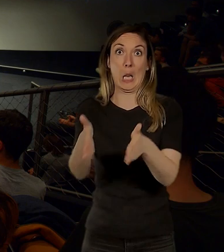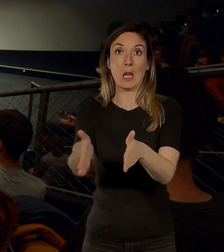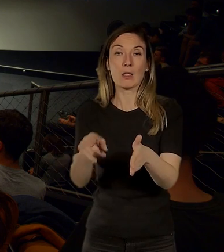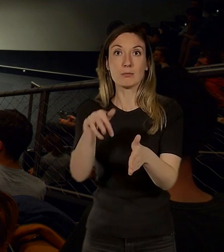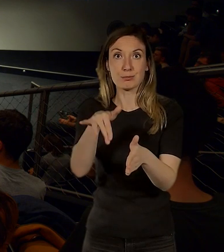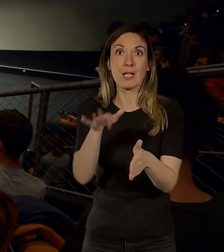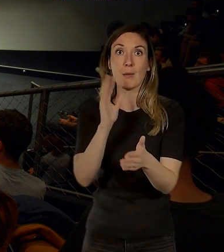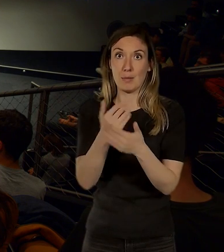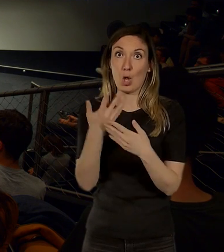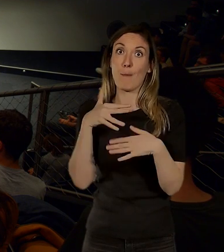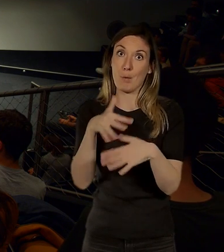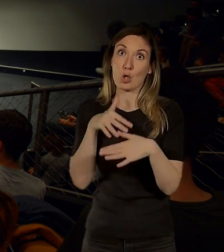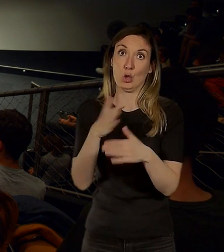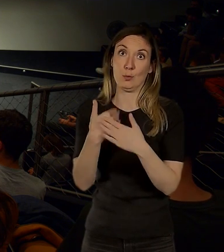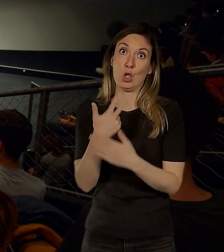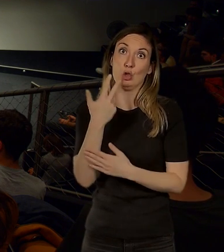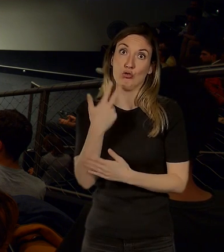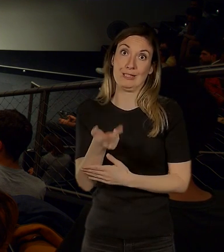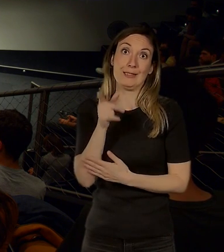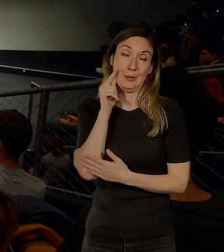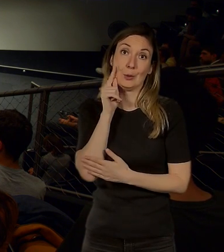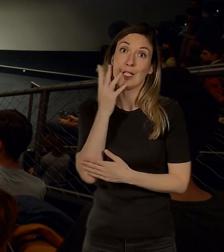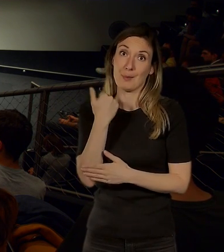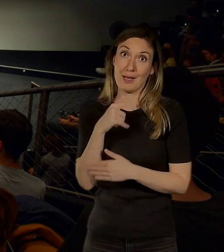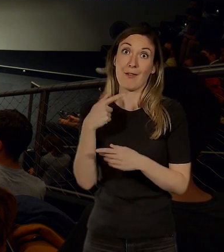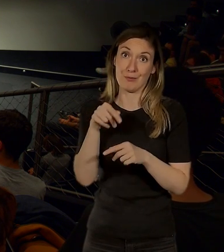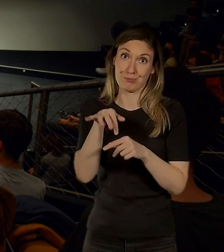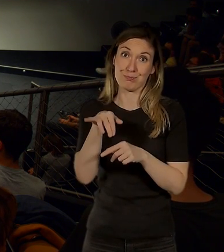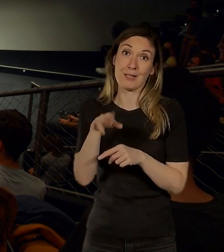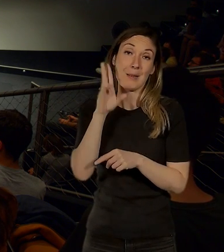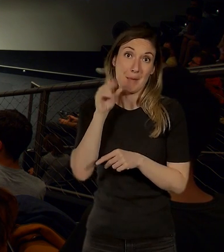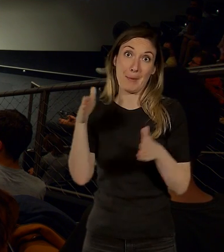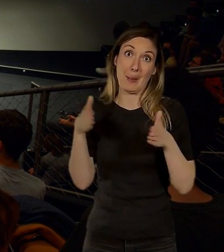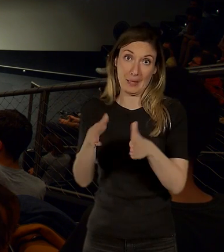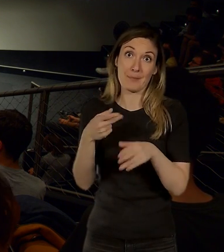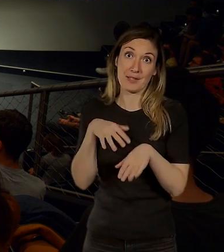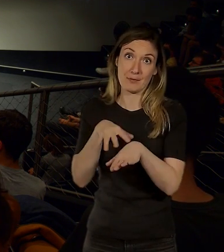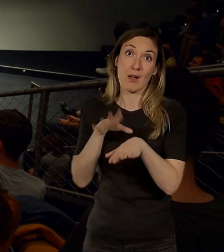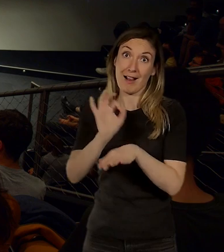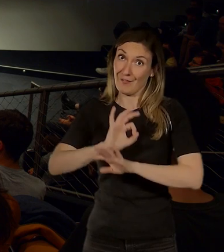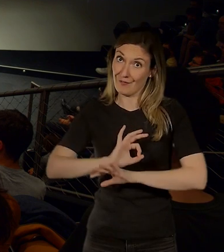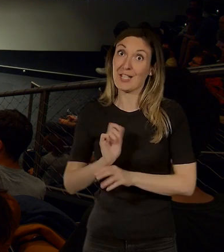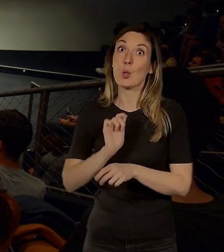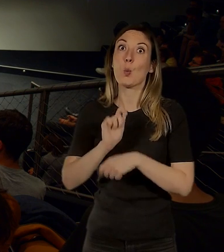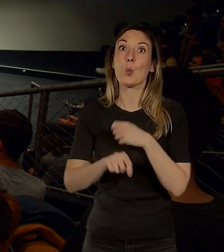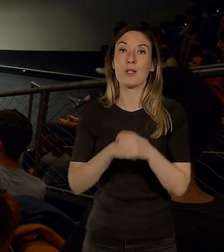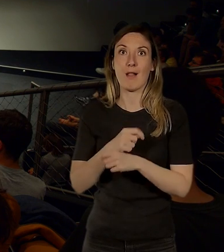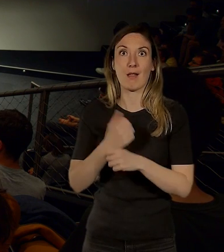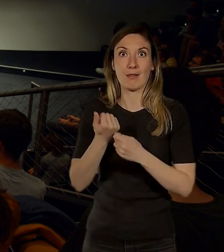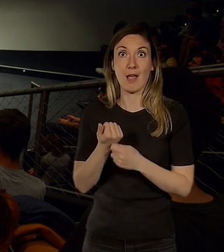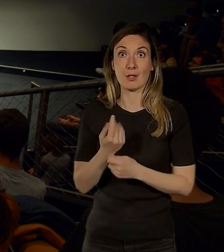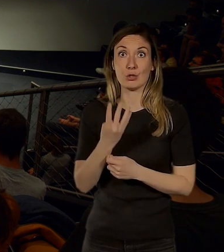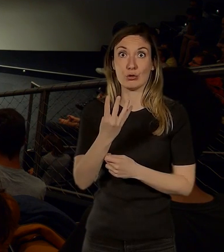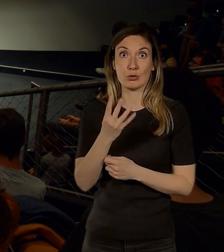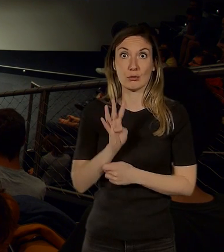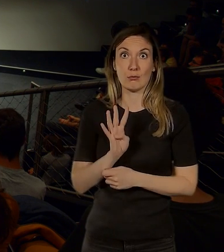pochodu za 30 Prahou, takže estakádu mám prochozenou. A šlo by to udělat teď hned, takže jako nevidím